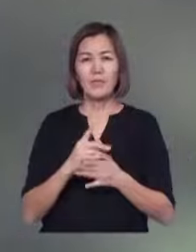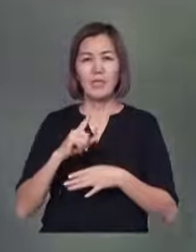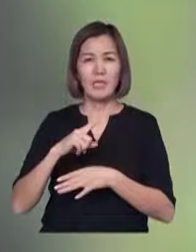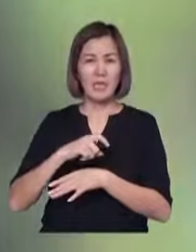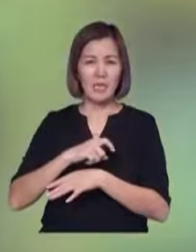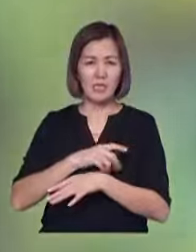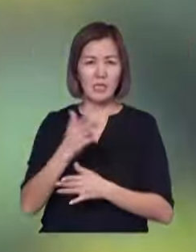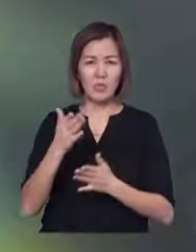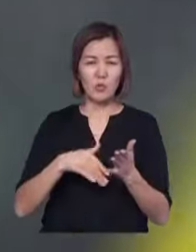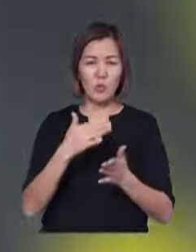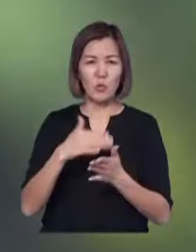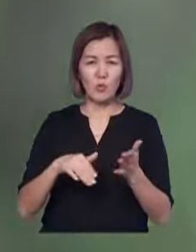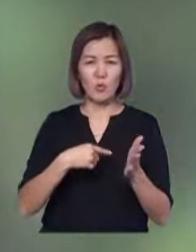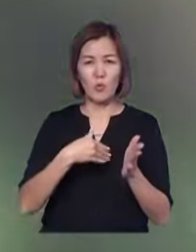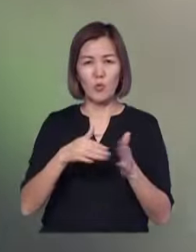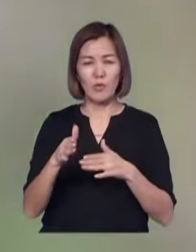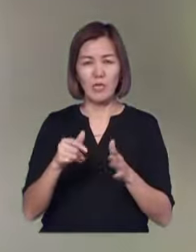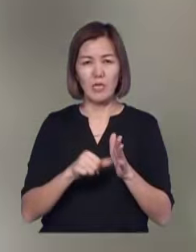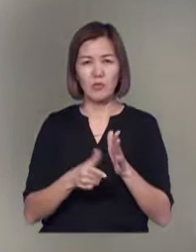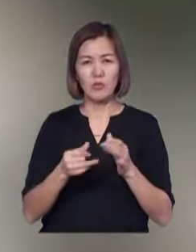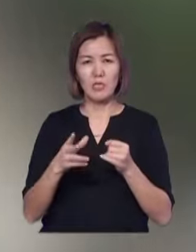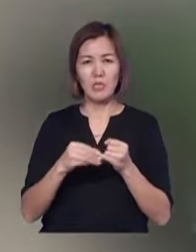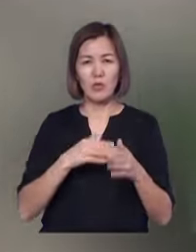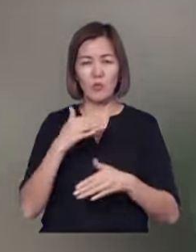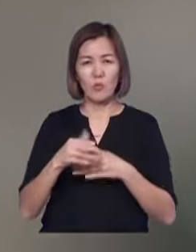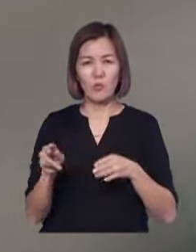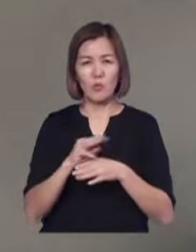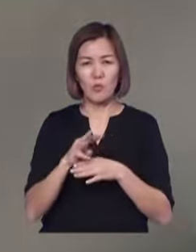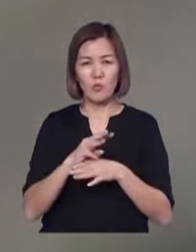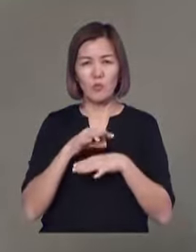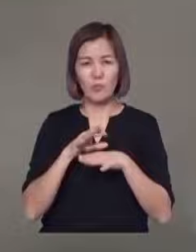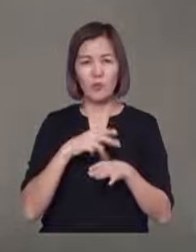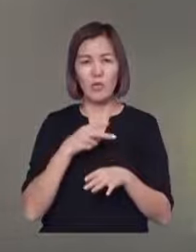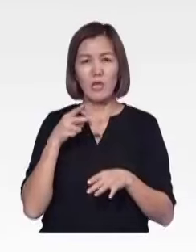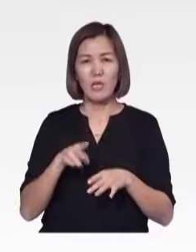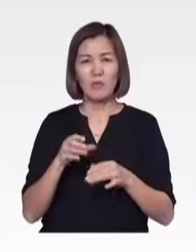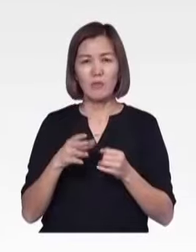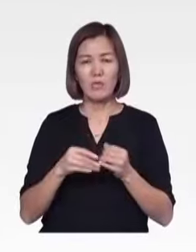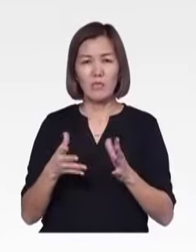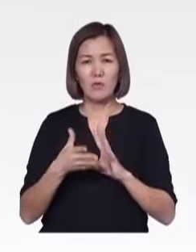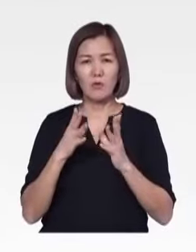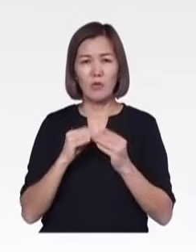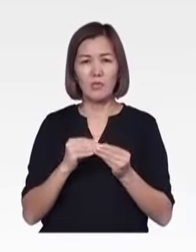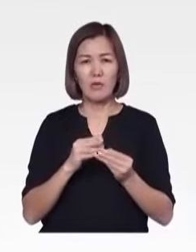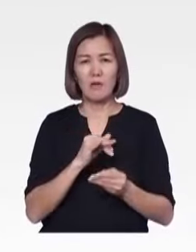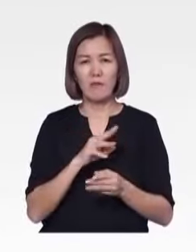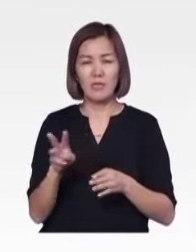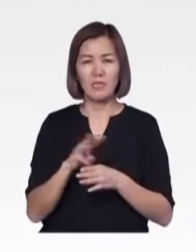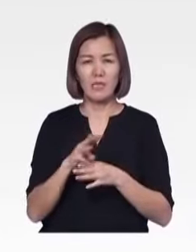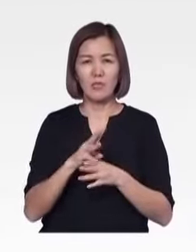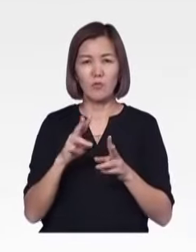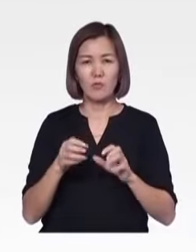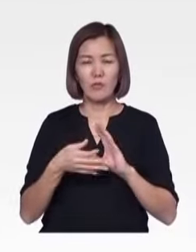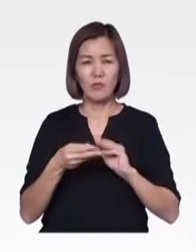жою мақсатында 600 гектар жерді өңдеу жоспарланып отыр. Сонымен қатар Алматы облысындағы 2000 гектардан аса аумаққа фитосанитариялық